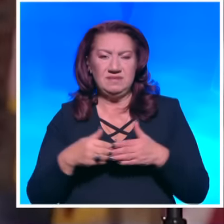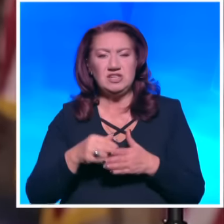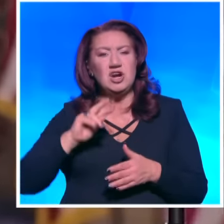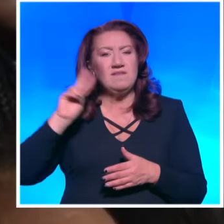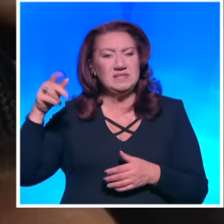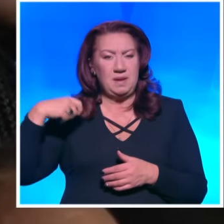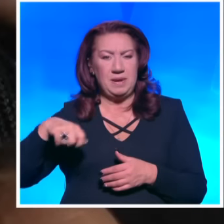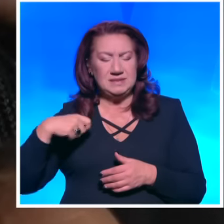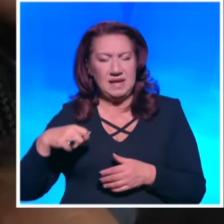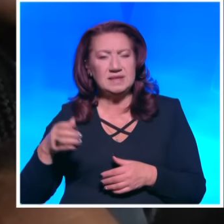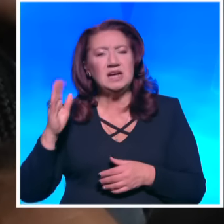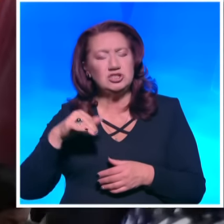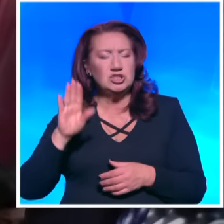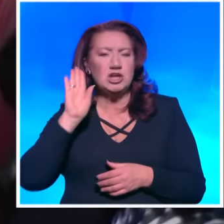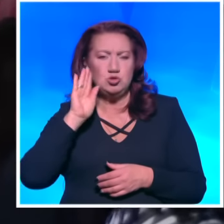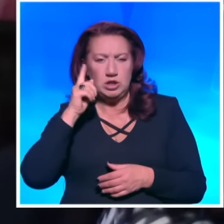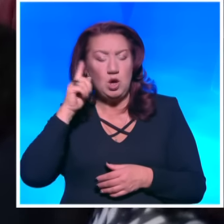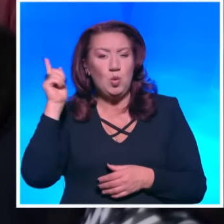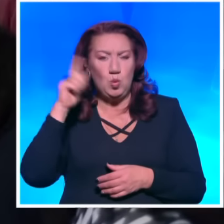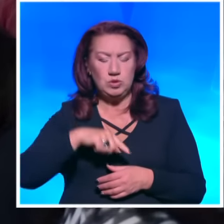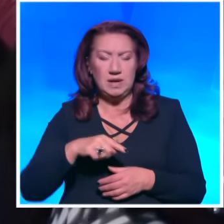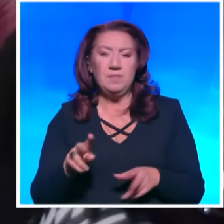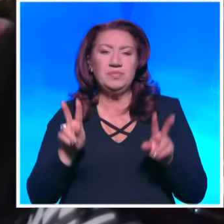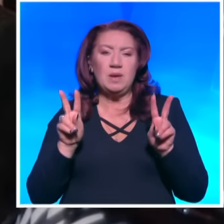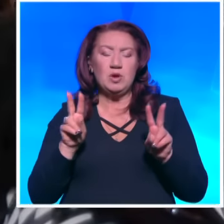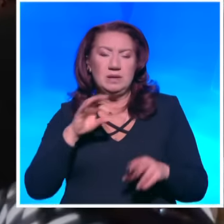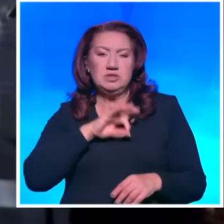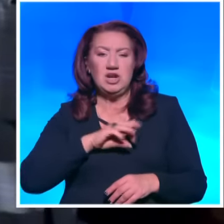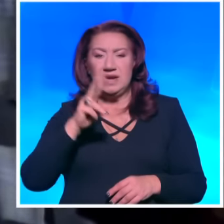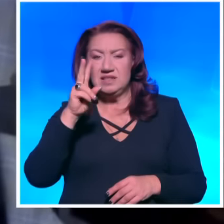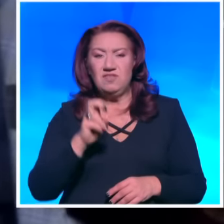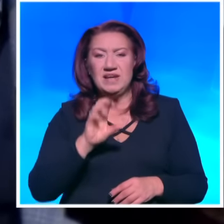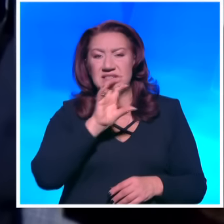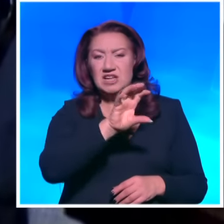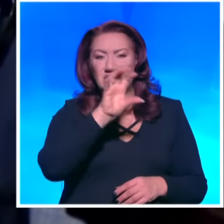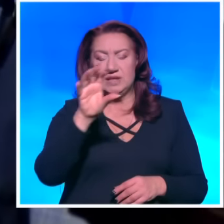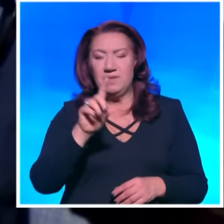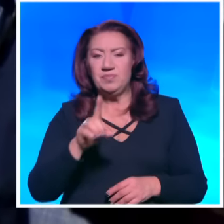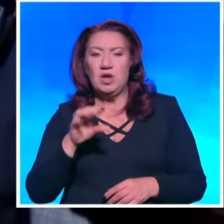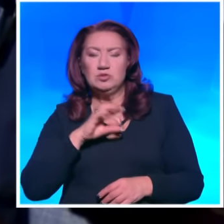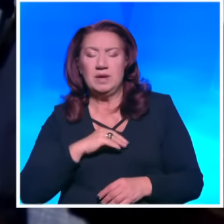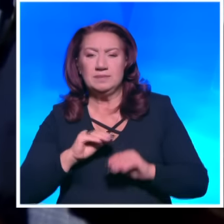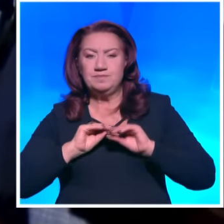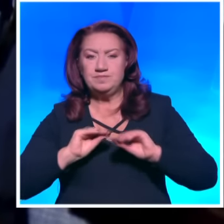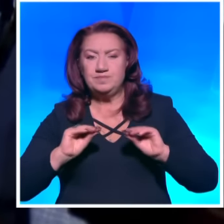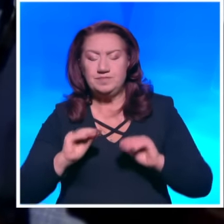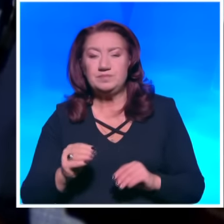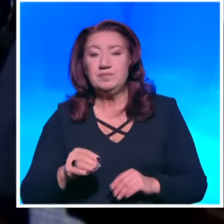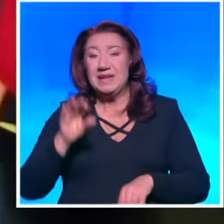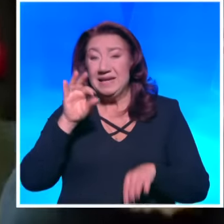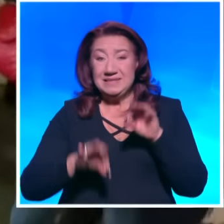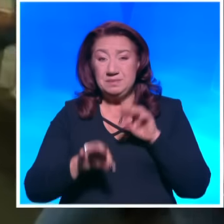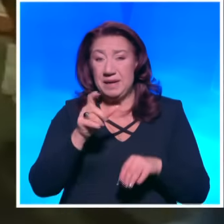чуете утре. Демократите печелят в 20 щата, но не успяха да убедят избирателите в 4 от 7-те колебаещи